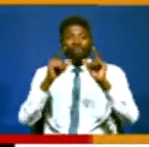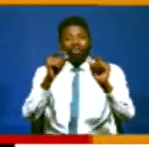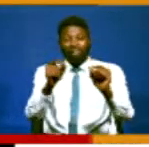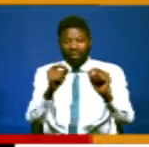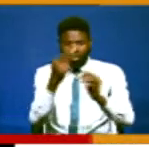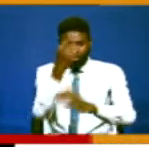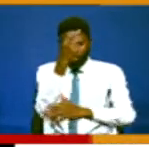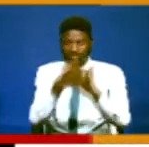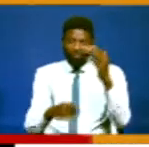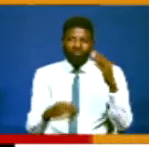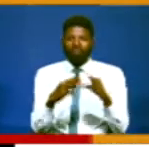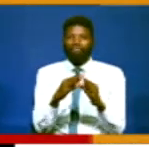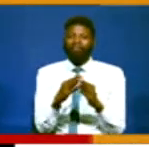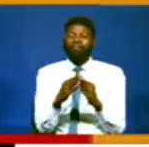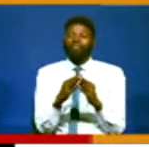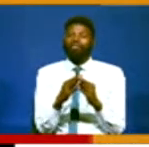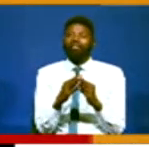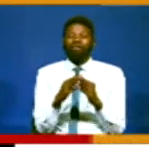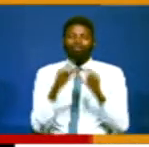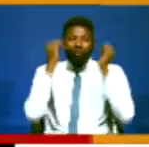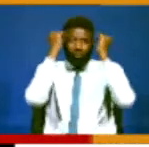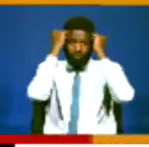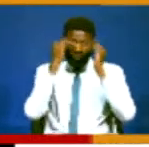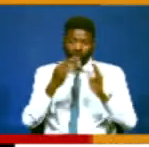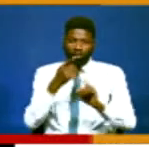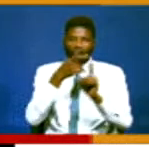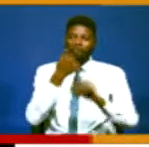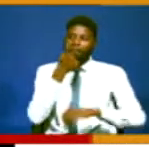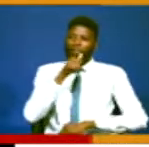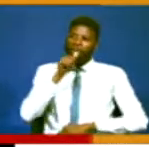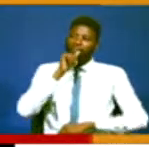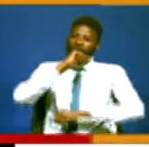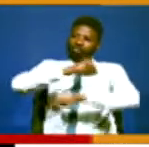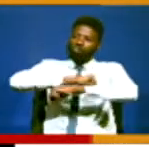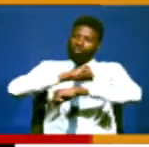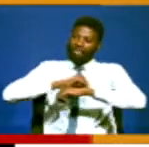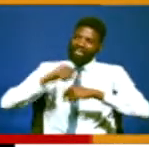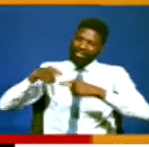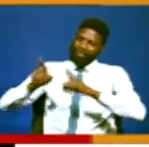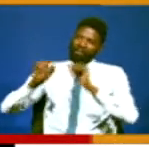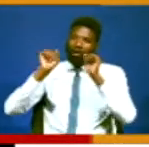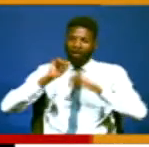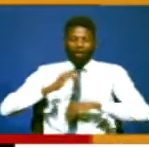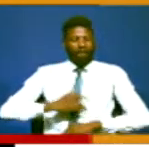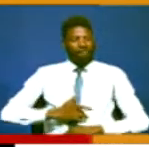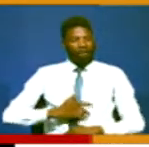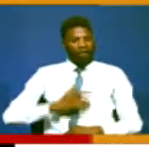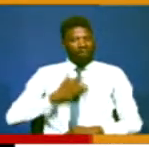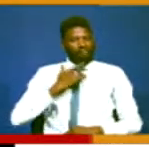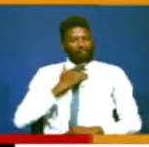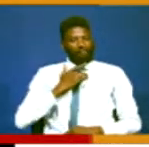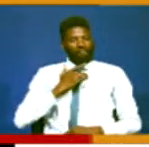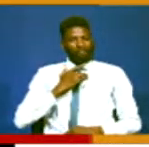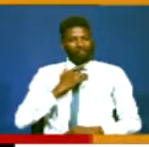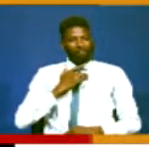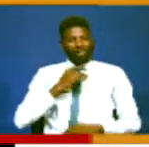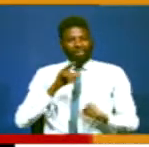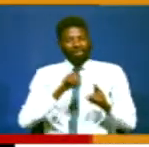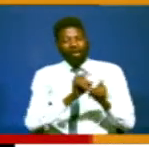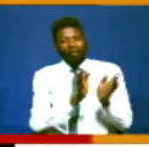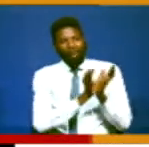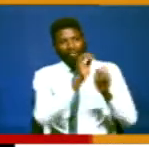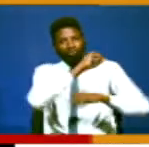wale wanafunzi kutoka shule za kibinafsi, huenda wakahisi kwamba wale ambao wa shule za umma wanapewa nafasi